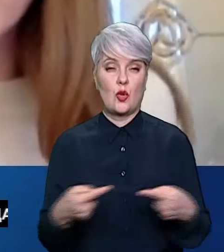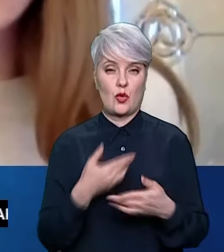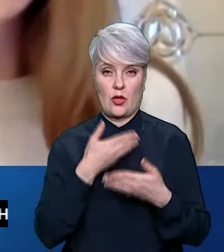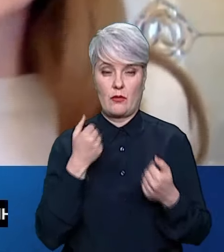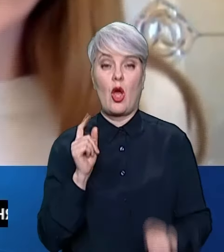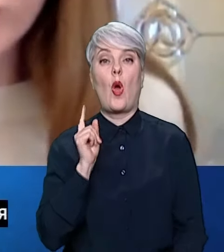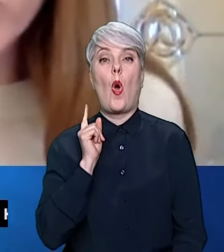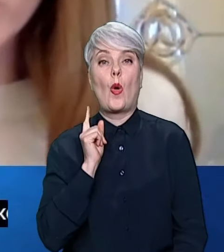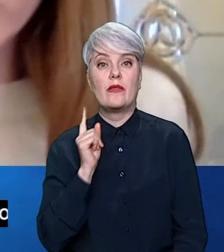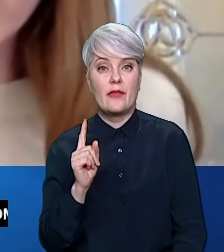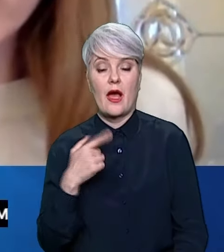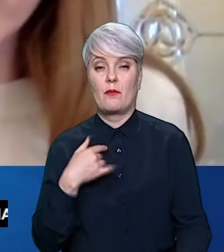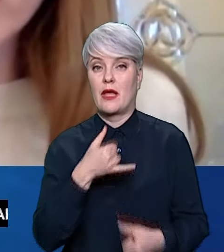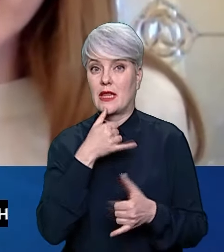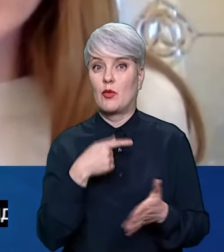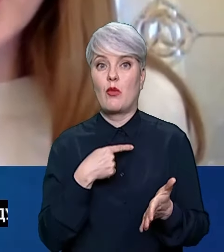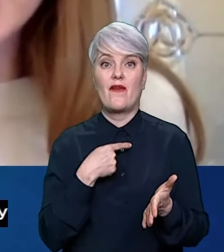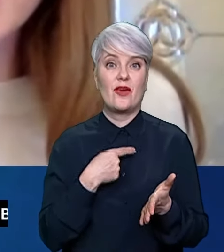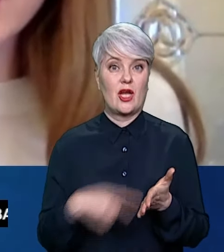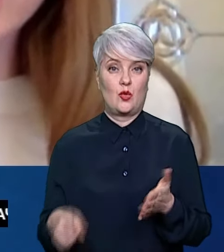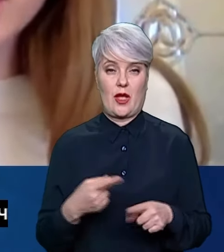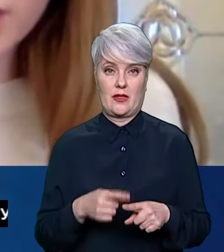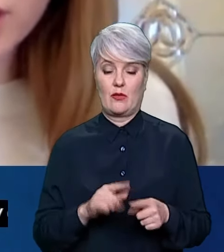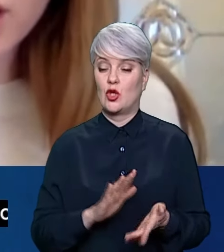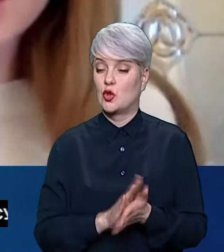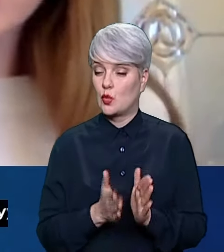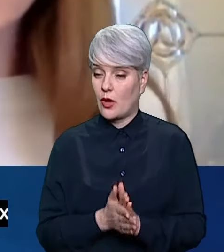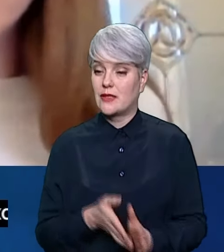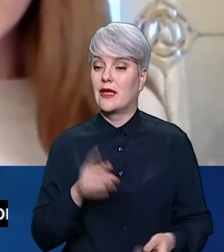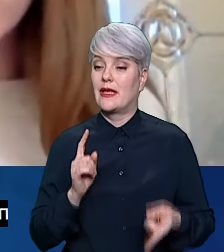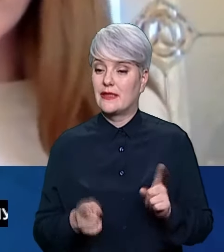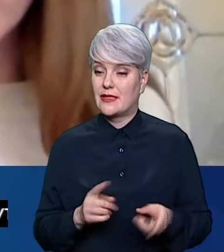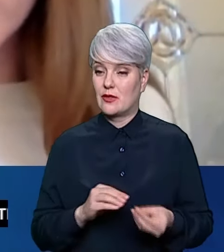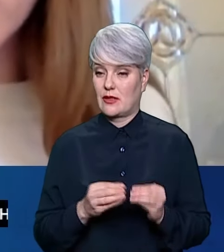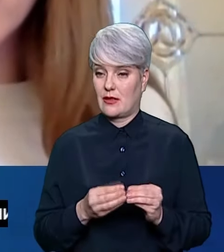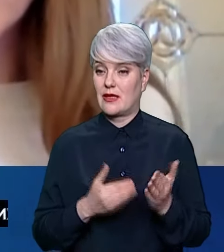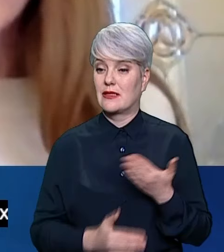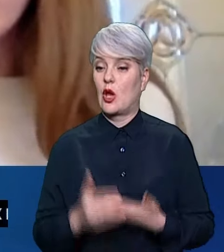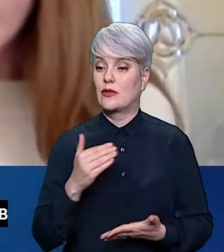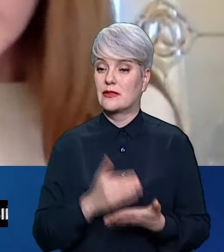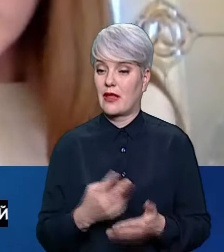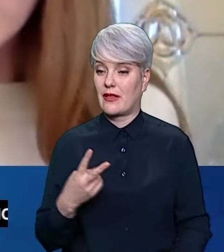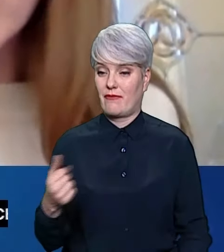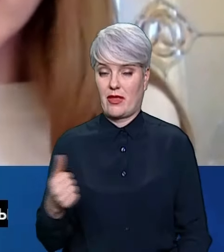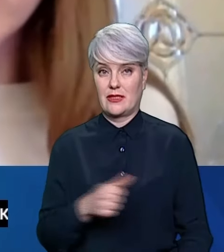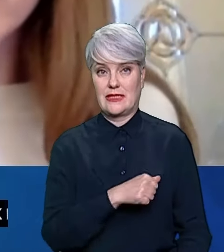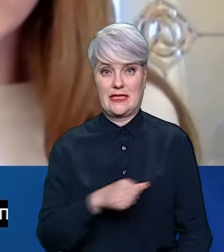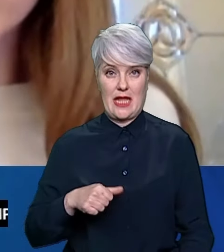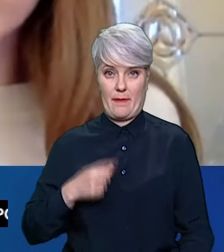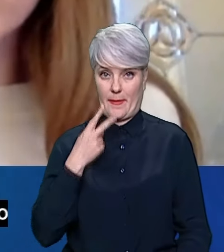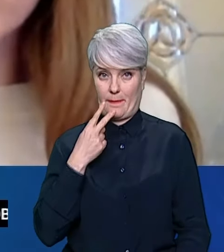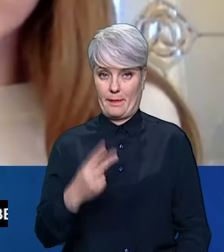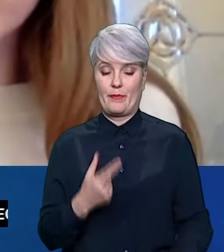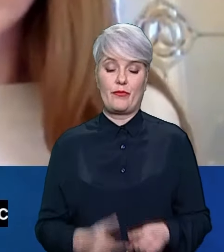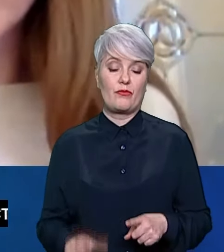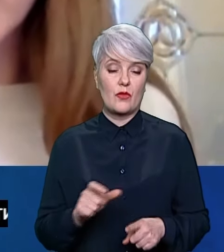міністр, ми не можемо виключати цього, тому що ситуація дійсно складна. За останні два тижні, ви самі це бачили,